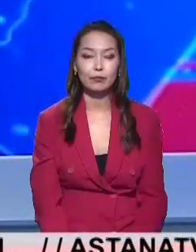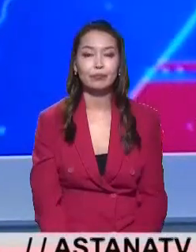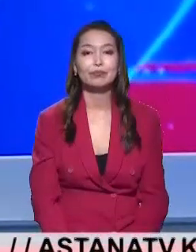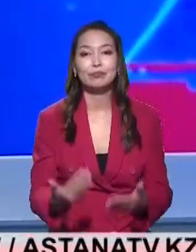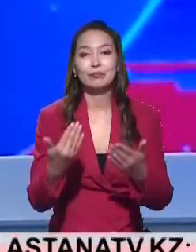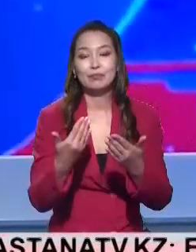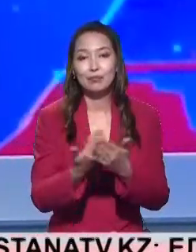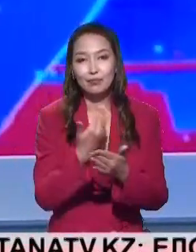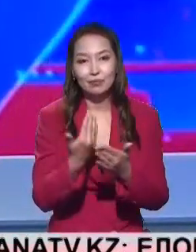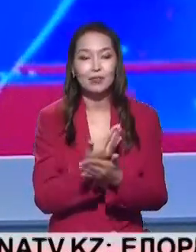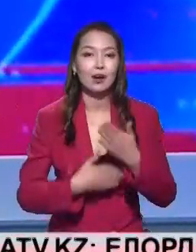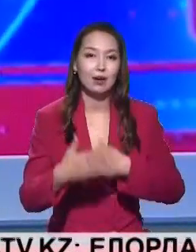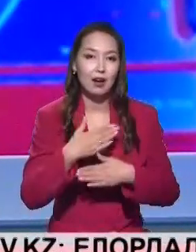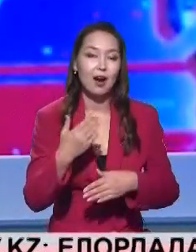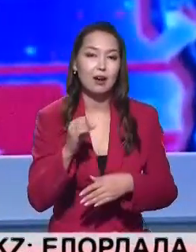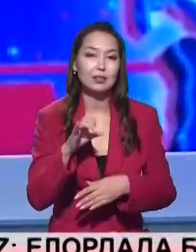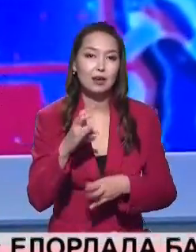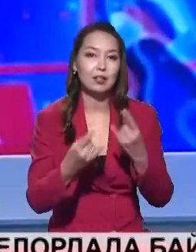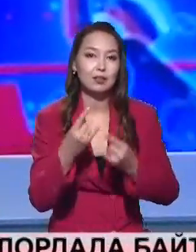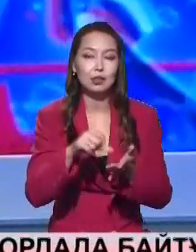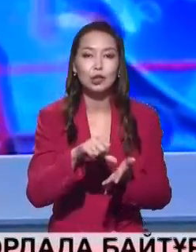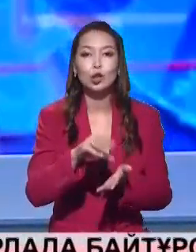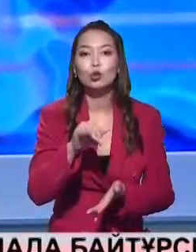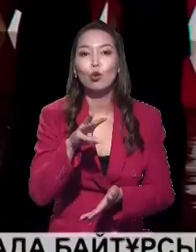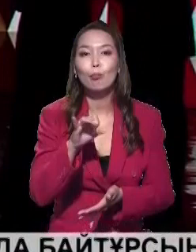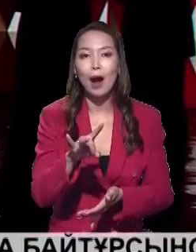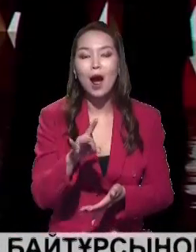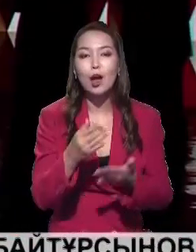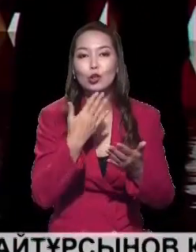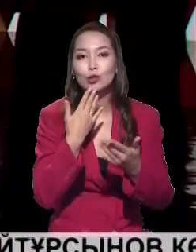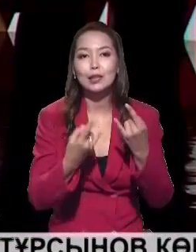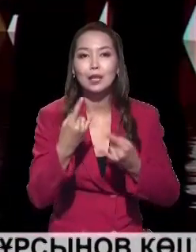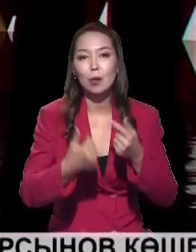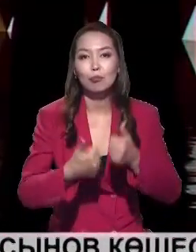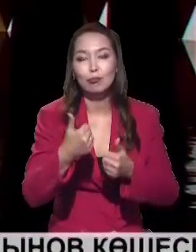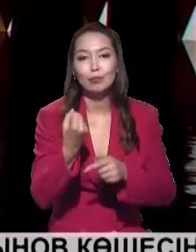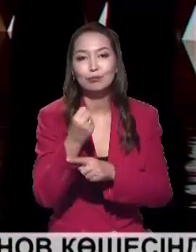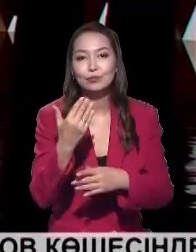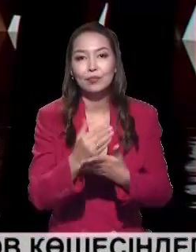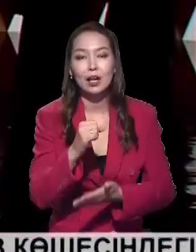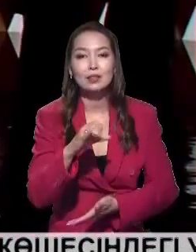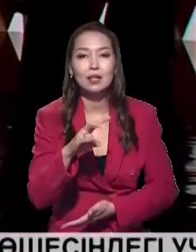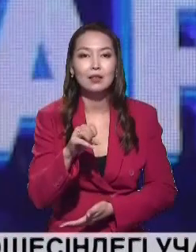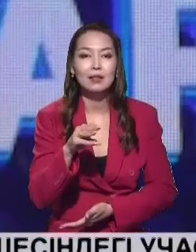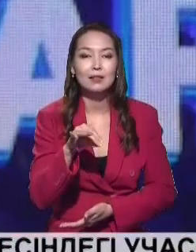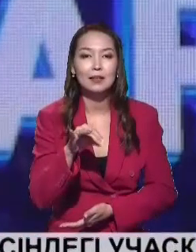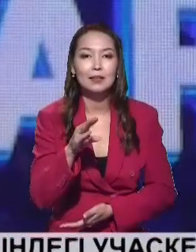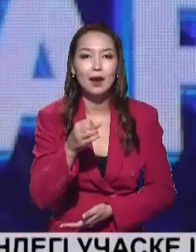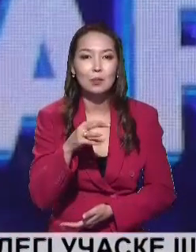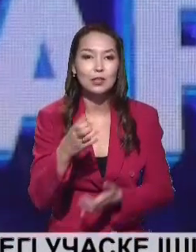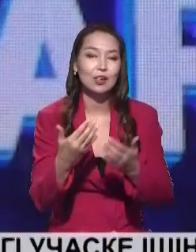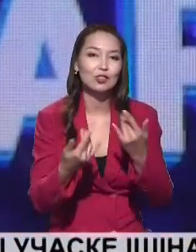Сүйінші хабар Астана телеарнасының ұжымы Тұмар ұлттық телевизиялық байқауының жеңімпаз атанды. Астана Таймс жаңалықтар қызметі